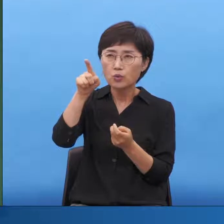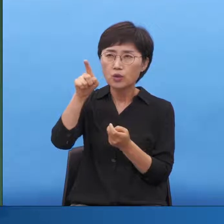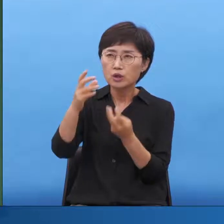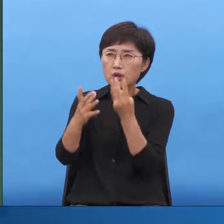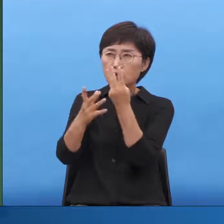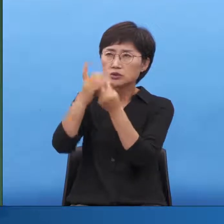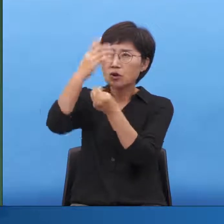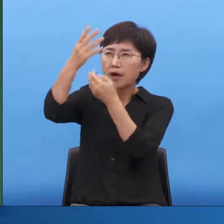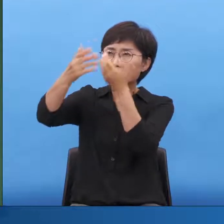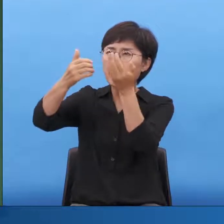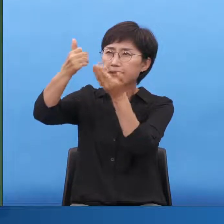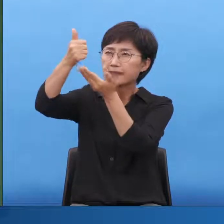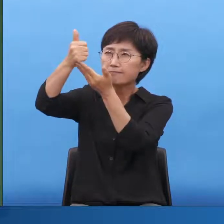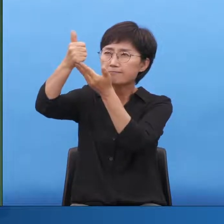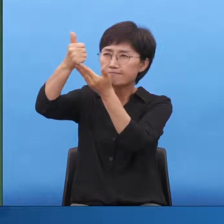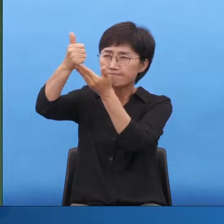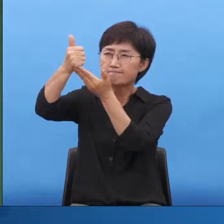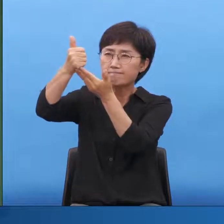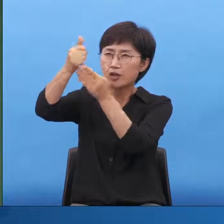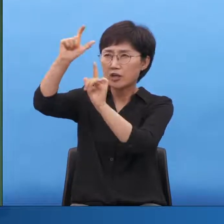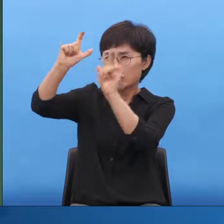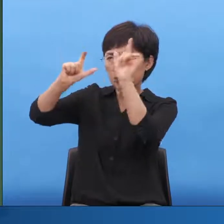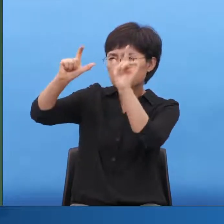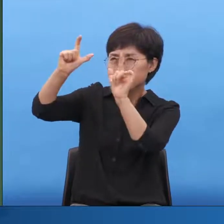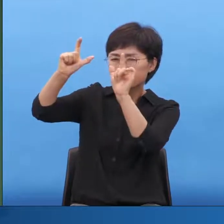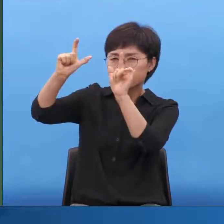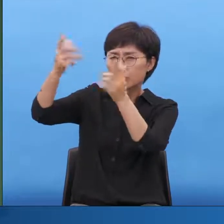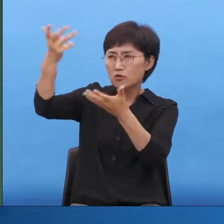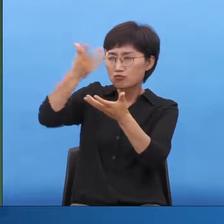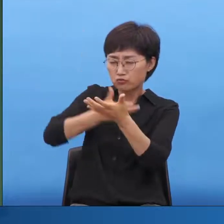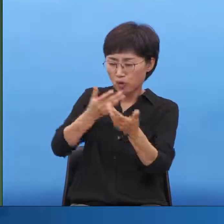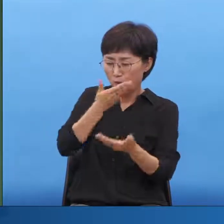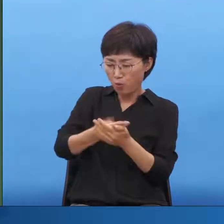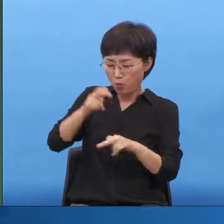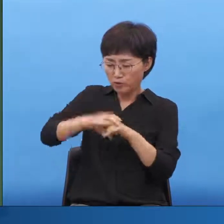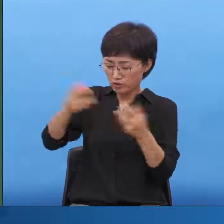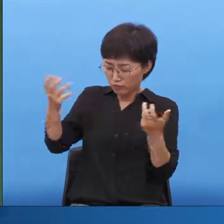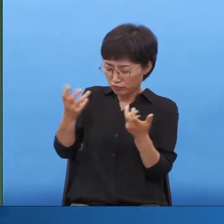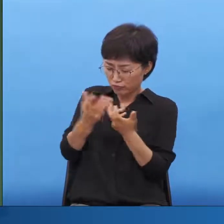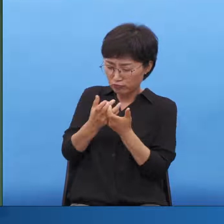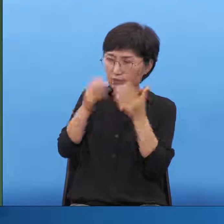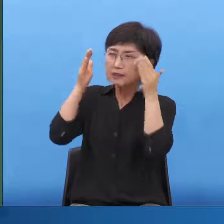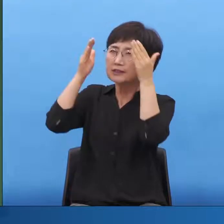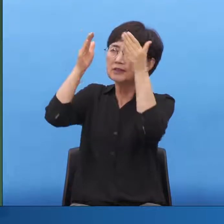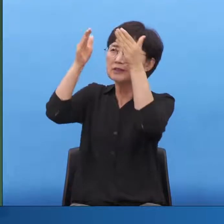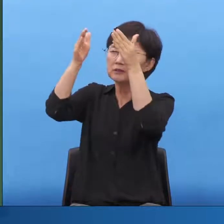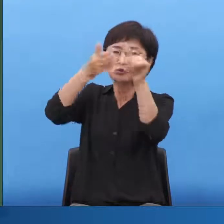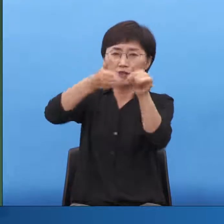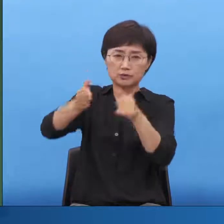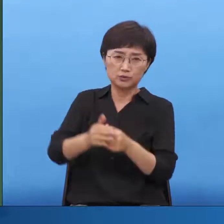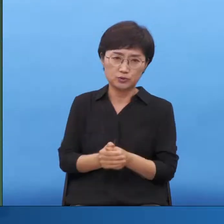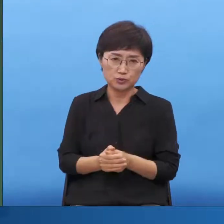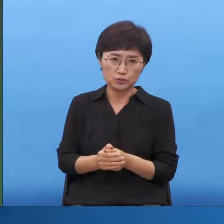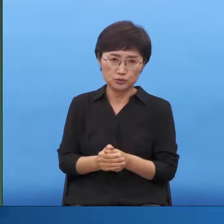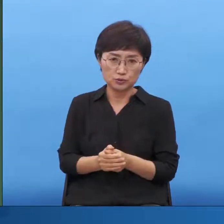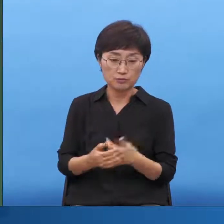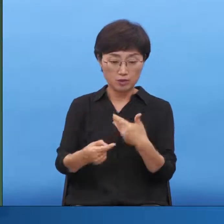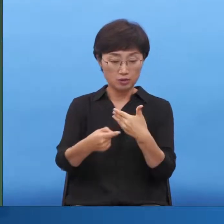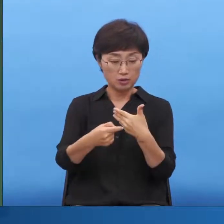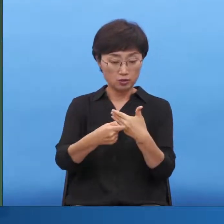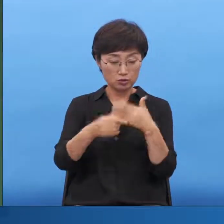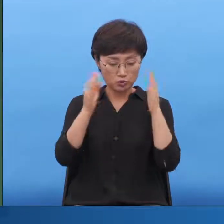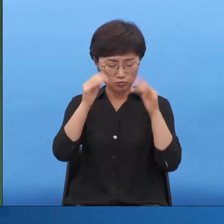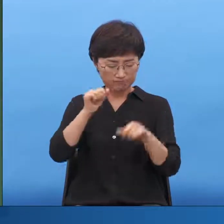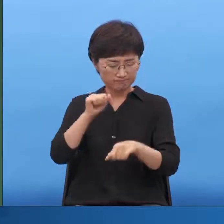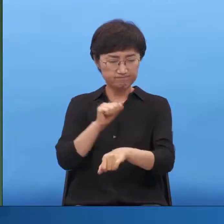또 이제 뭐 공부도 잘하고 괜찮은 이런 아이들 또 그런 사람들이 영적 문제 많을 수 있어요.